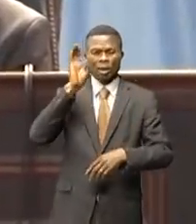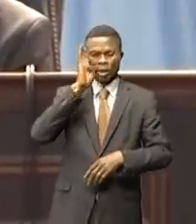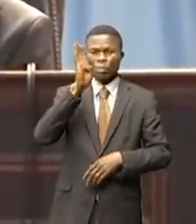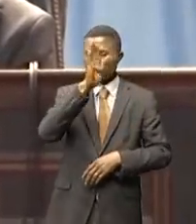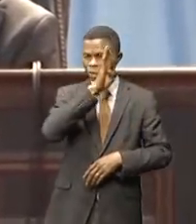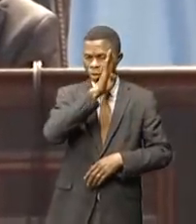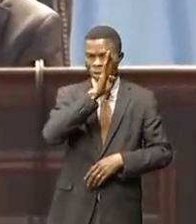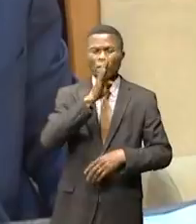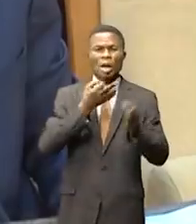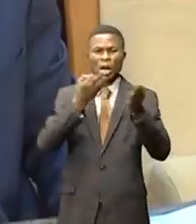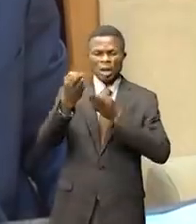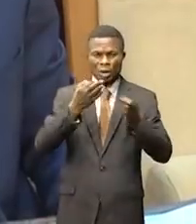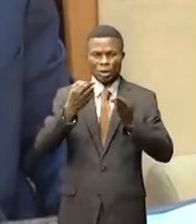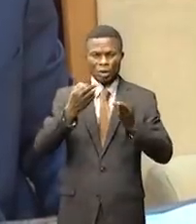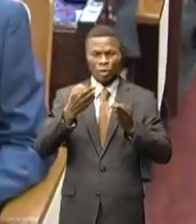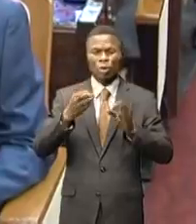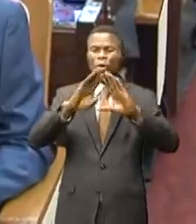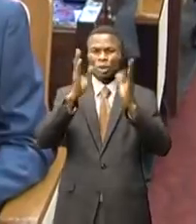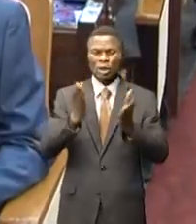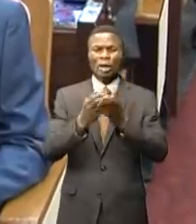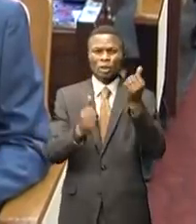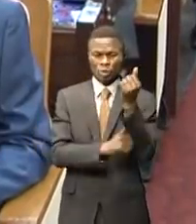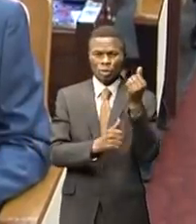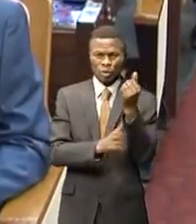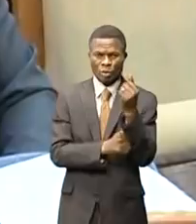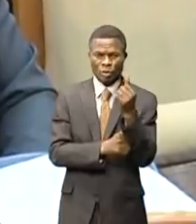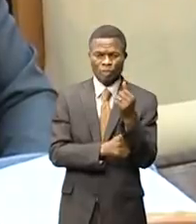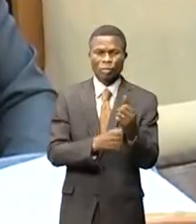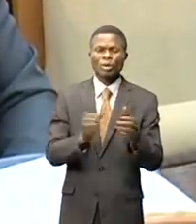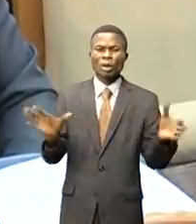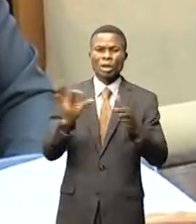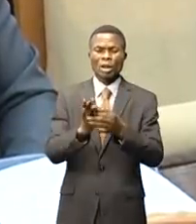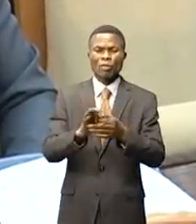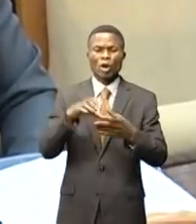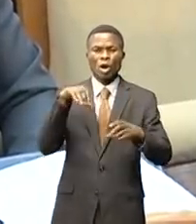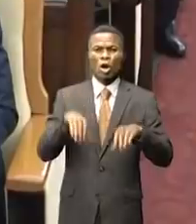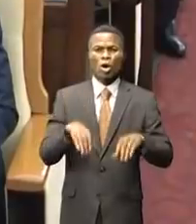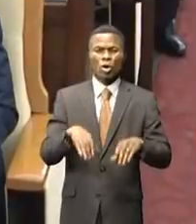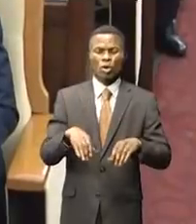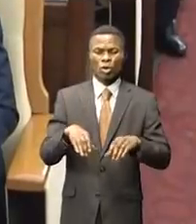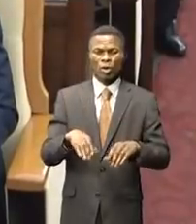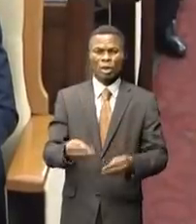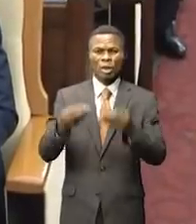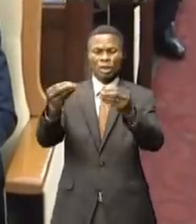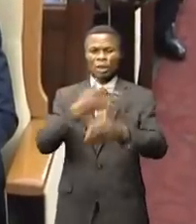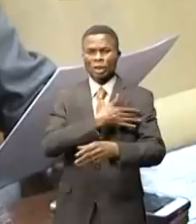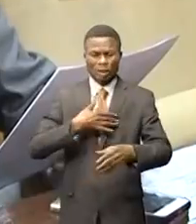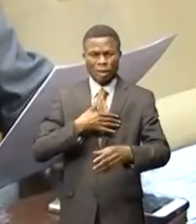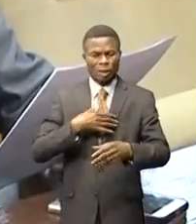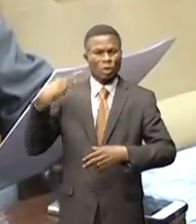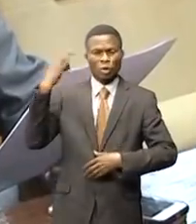manga a fait savoir à la représentation nationale que le fonds comme à pau le congo n'a pas encore déposé les noms des six candidats